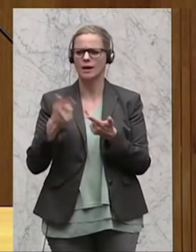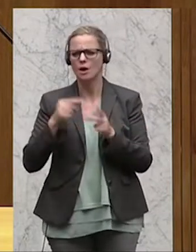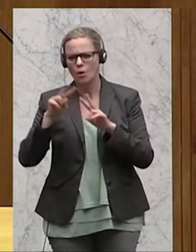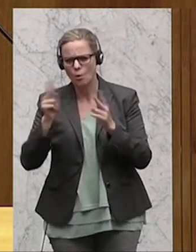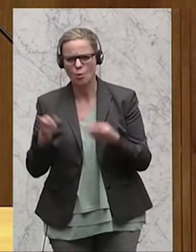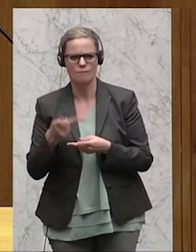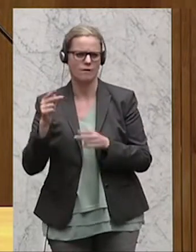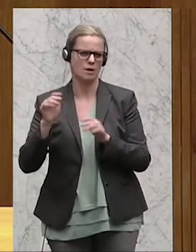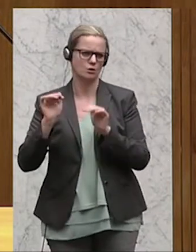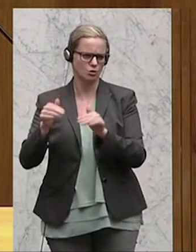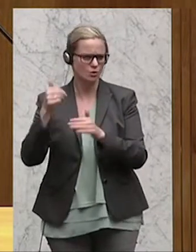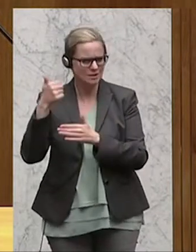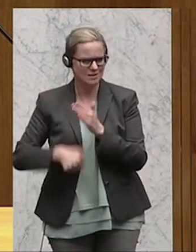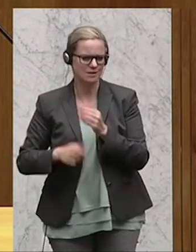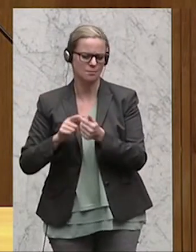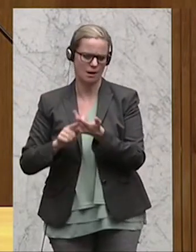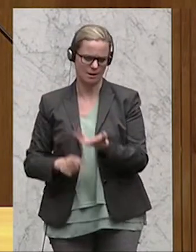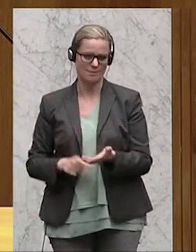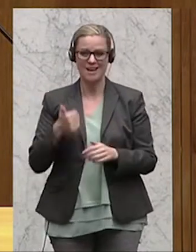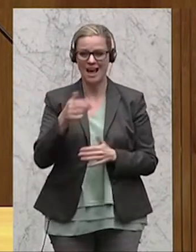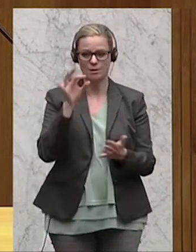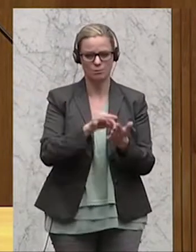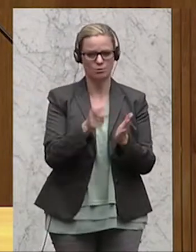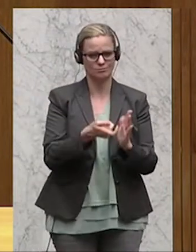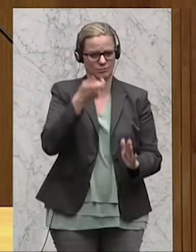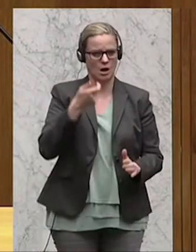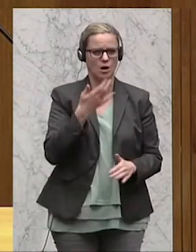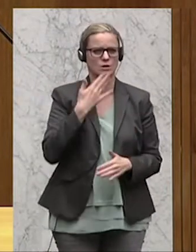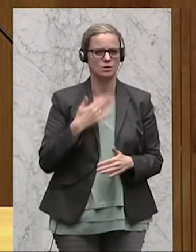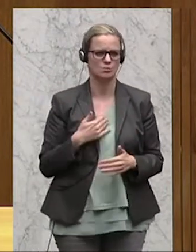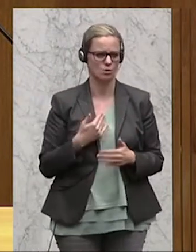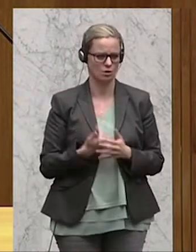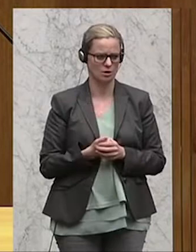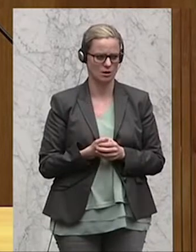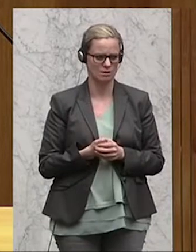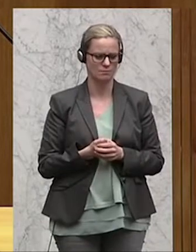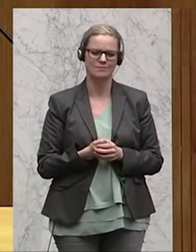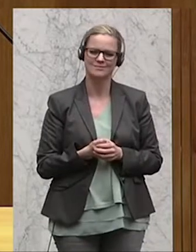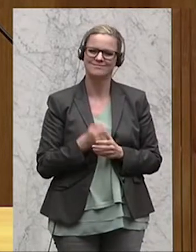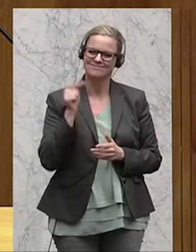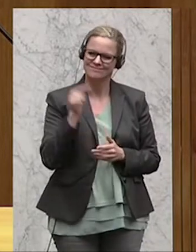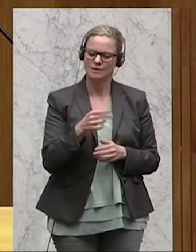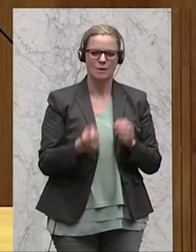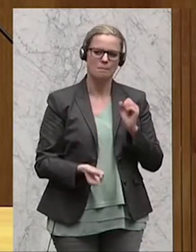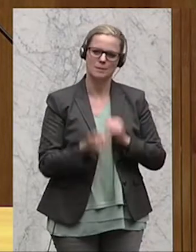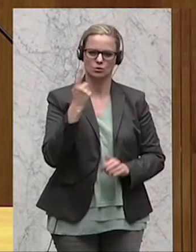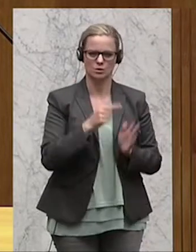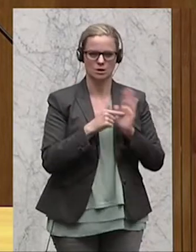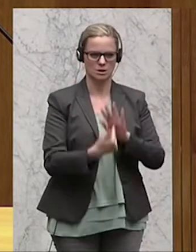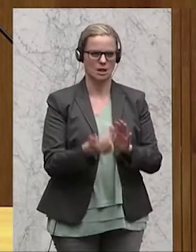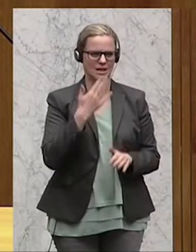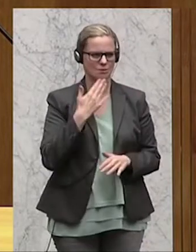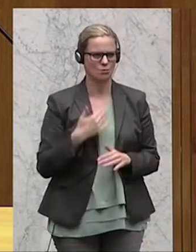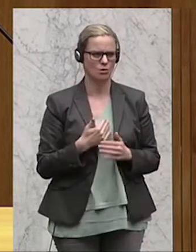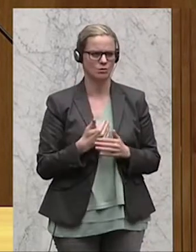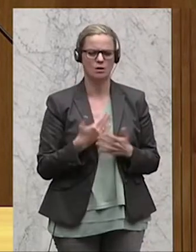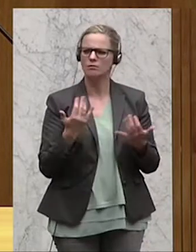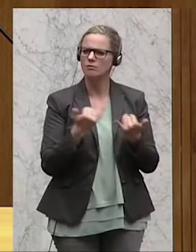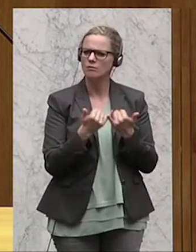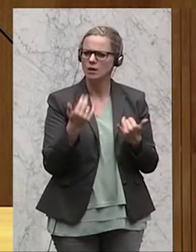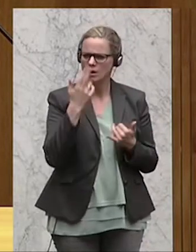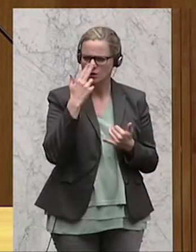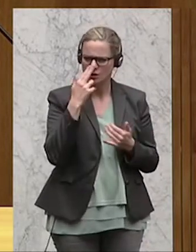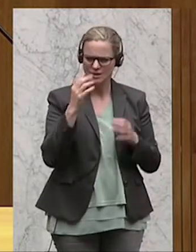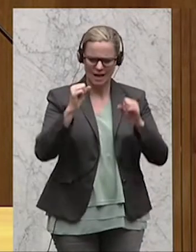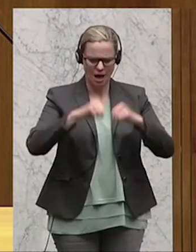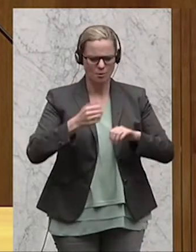mehr. Lassen Sie mich aber einen Punkt herauspicken, den ich einfach jetzt an dieser Stelle besonders beleuchten möchte. Was ist eigentlich im Vorfeld